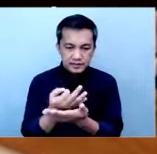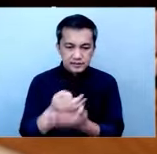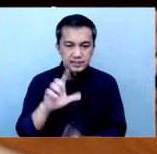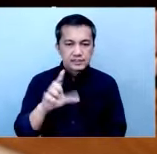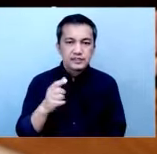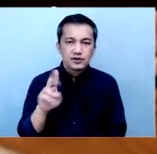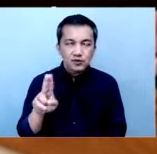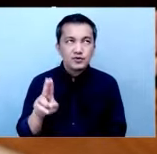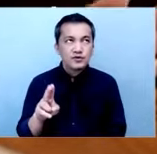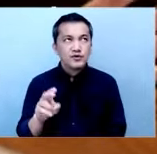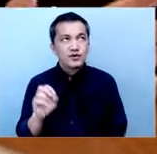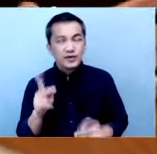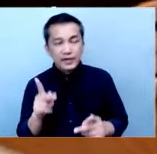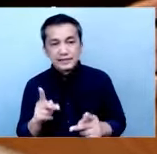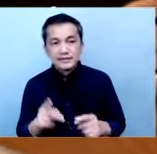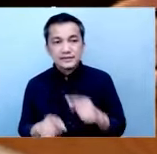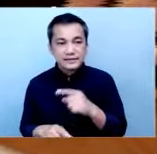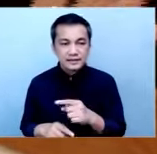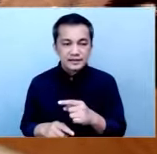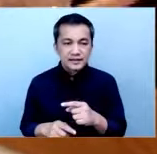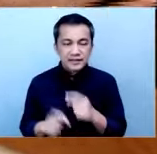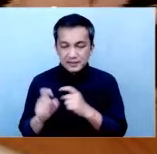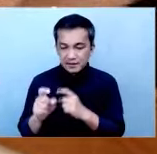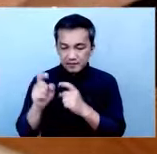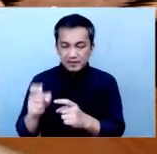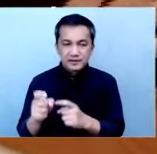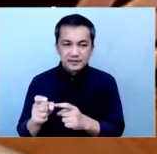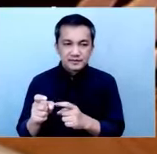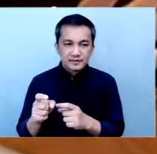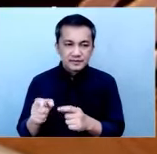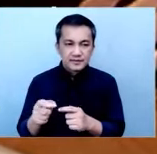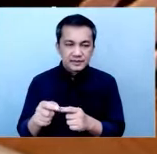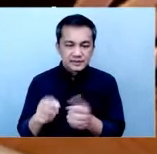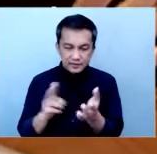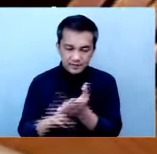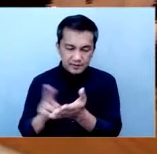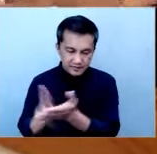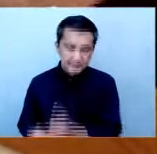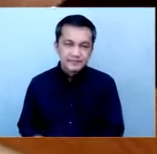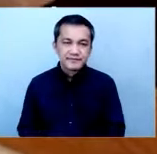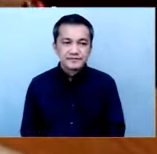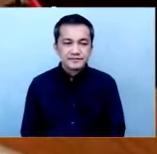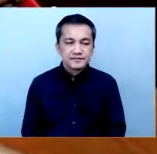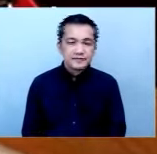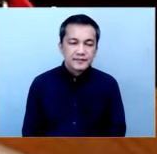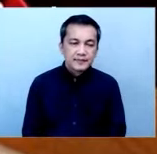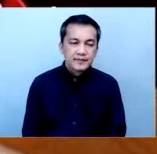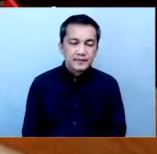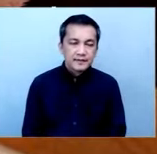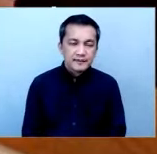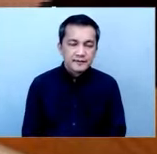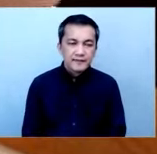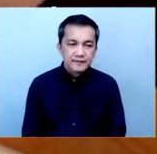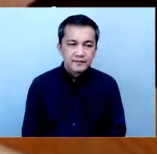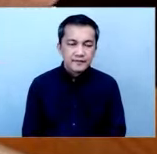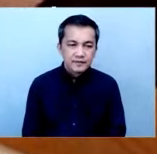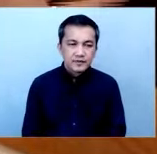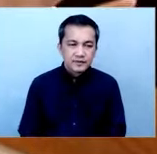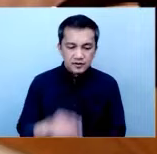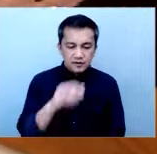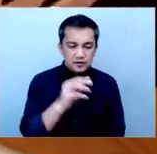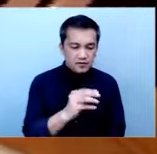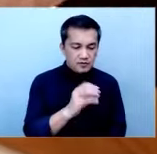Okay, bilang premyo sa nakapagpapirma. At yung MOA na